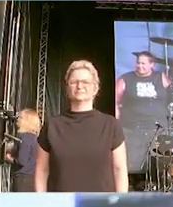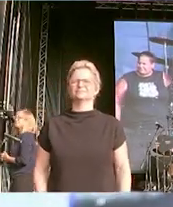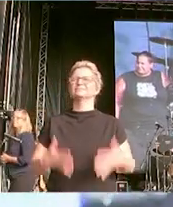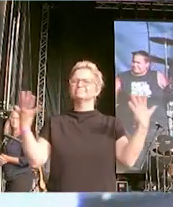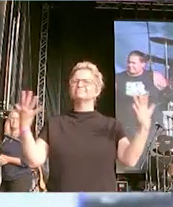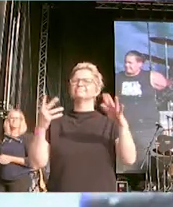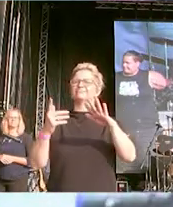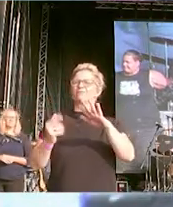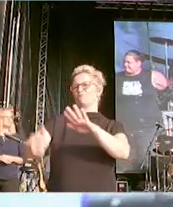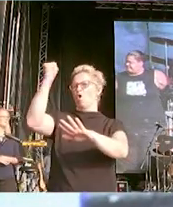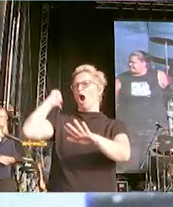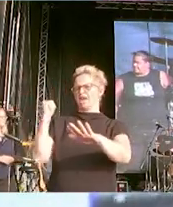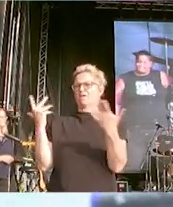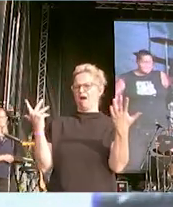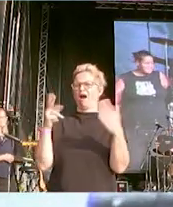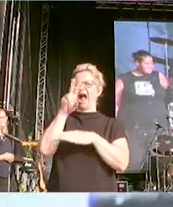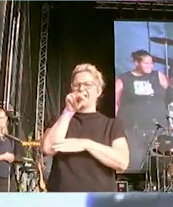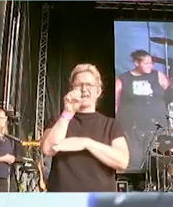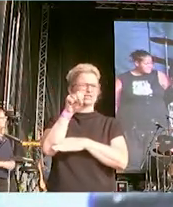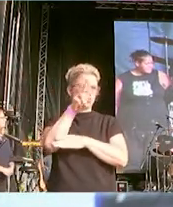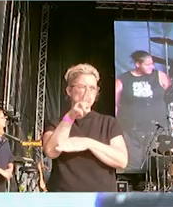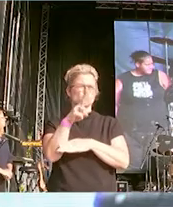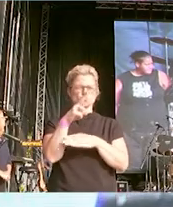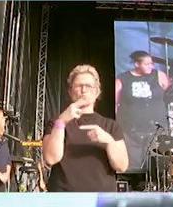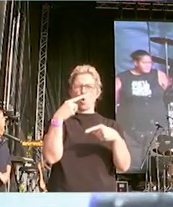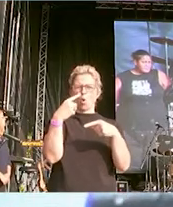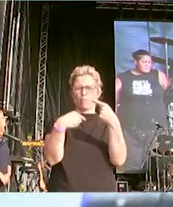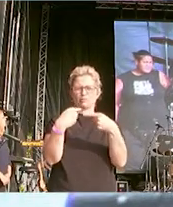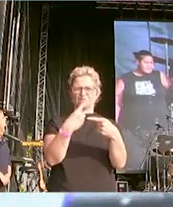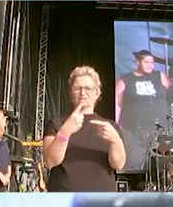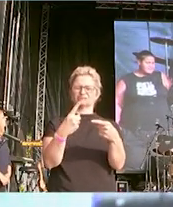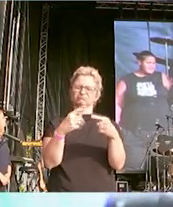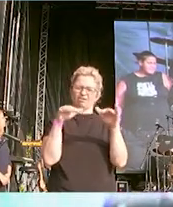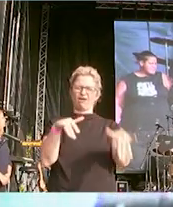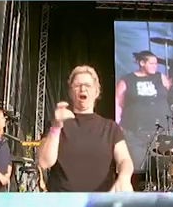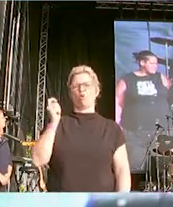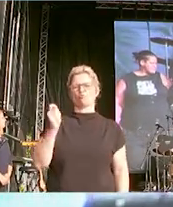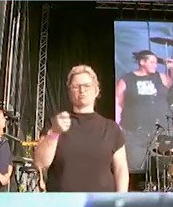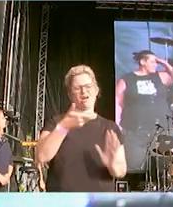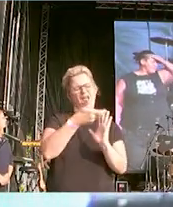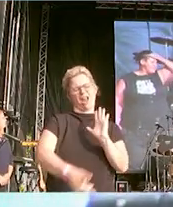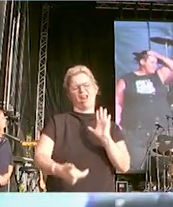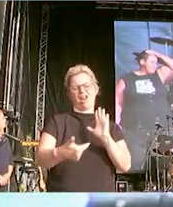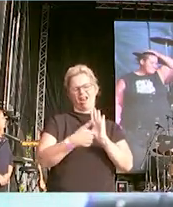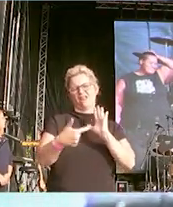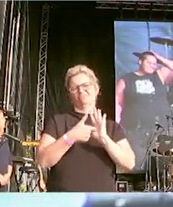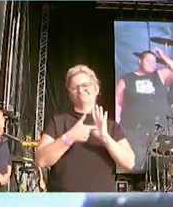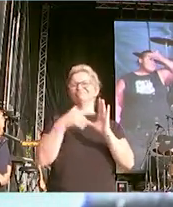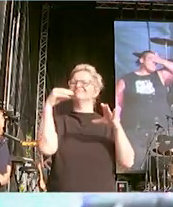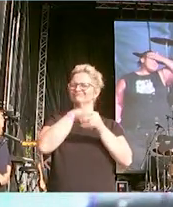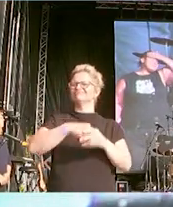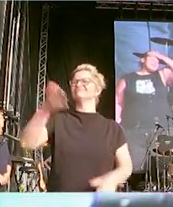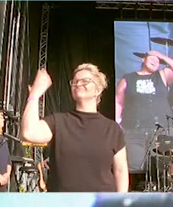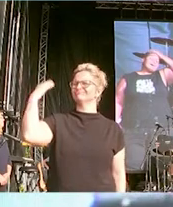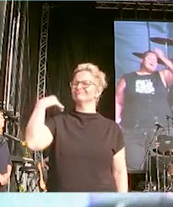Vor einem Jahr wurde im NSU-Prozess das Urteil gesprochen. Das Urteil über die Morde